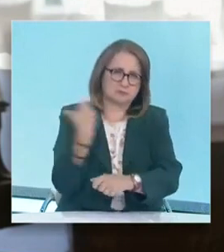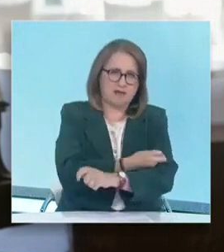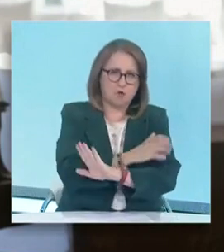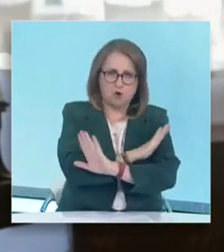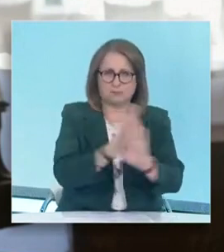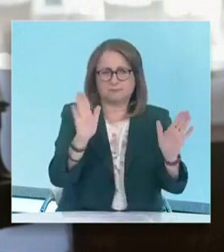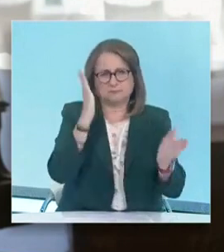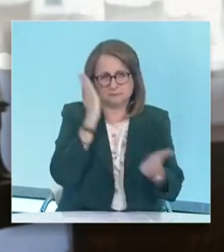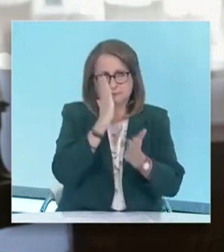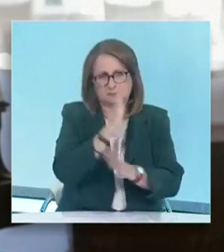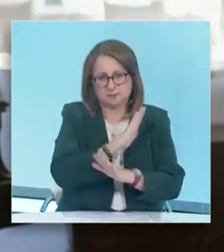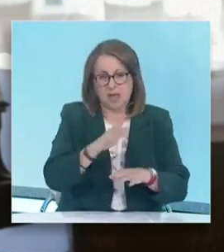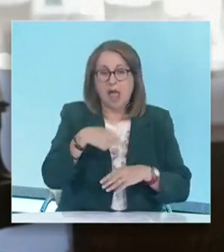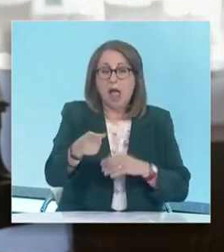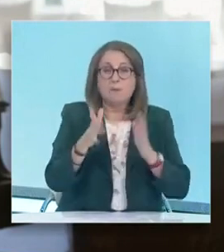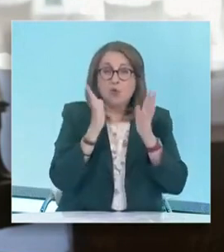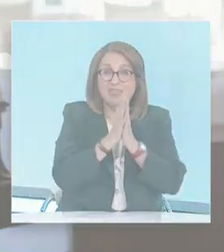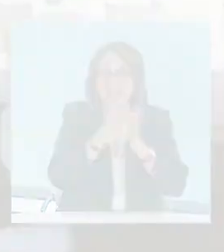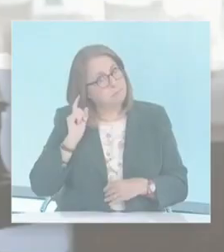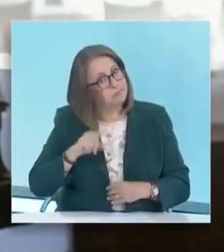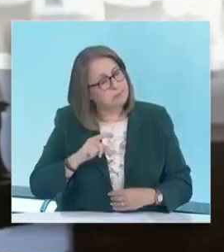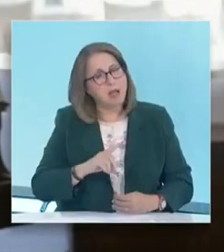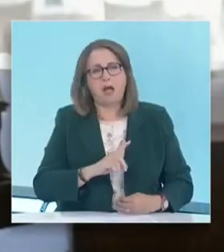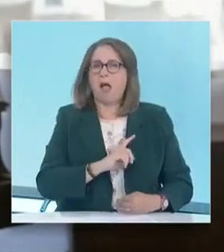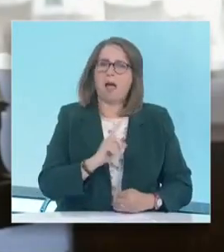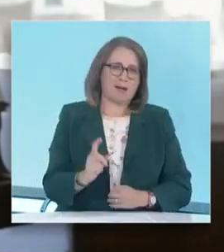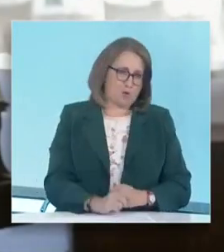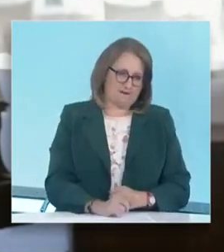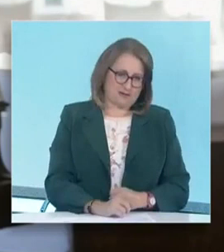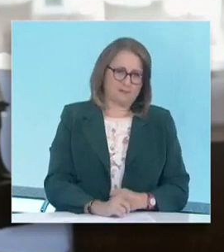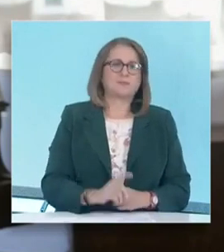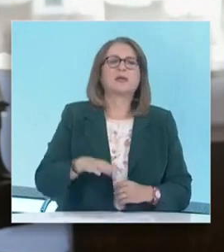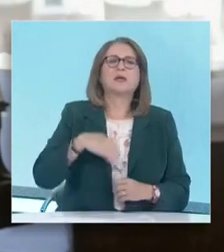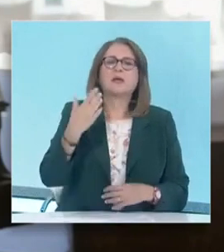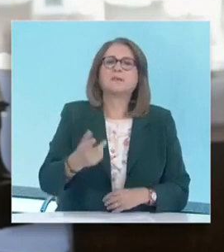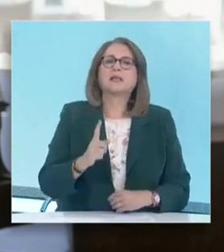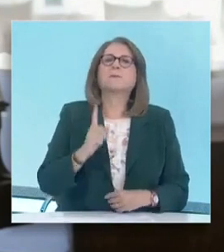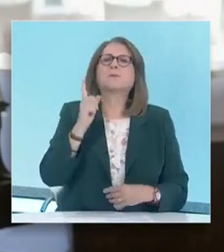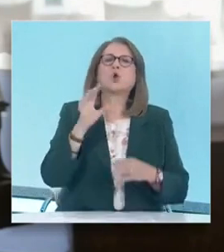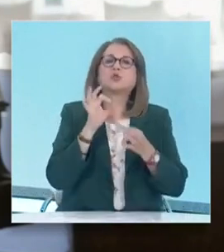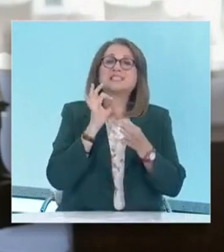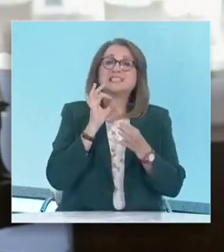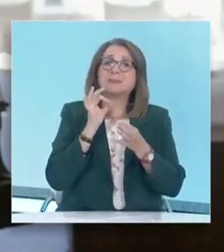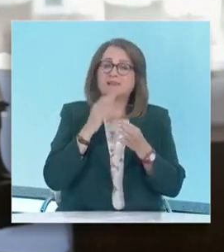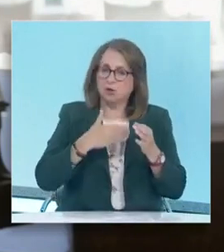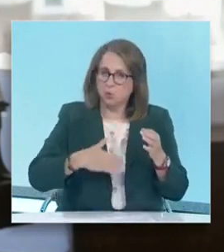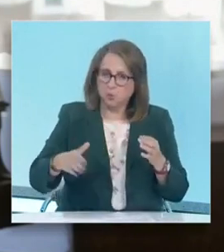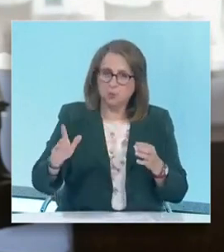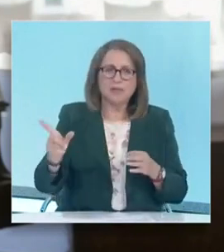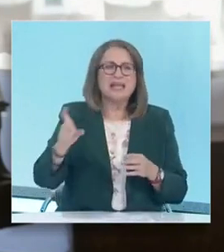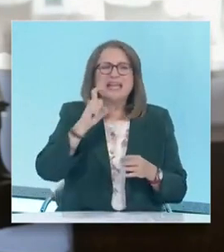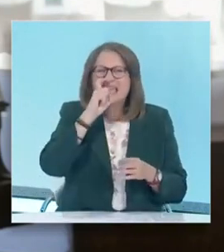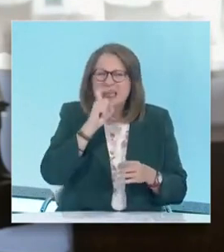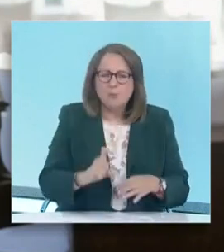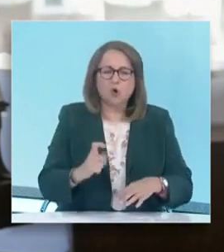εργασίας από την 16η Αυγούστου και μετά. Από την 1η Σεπτεμβρίου, ο υποχρεωτικός εμβολιασμός θα